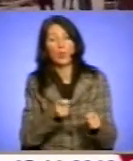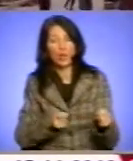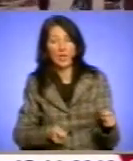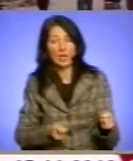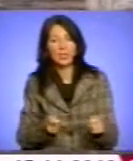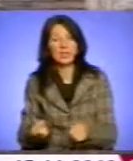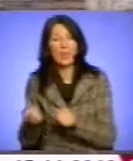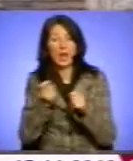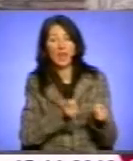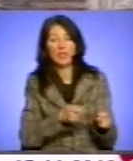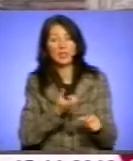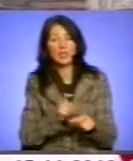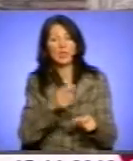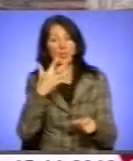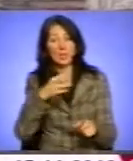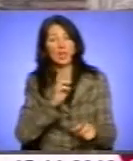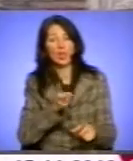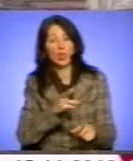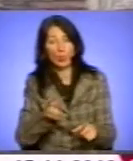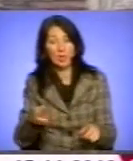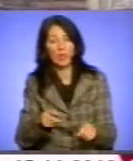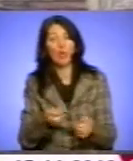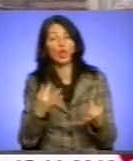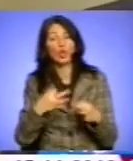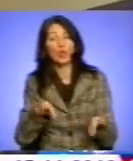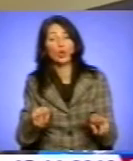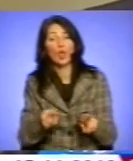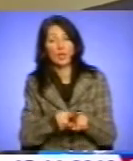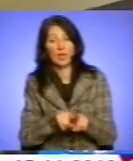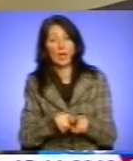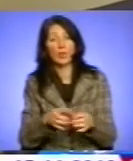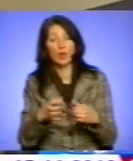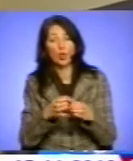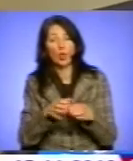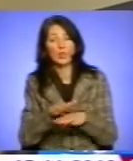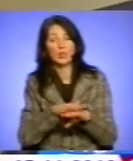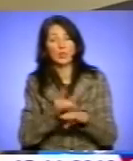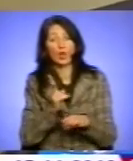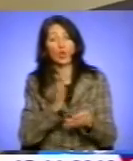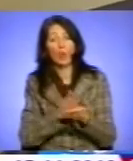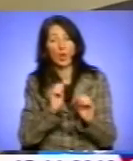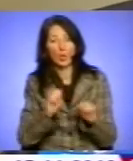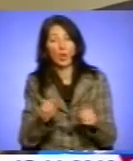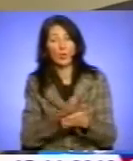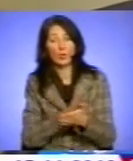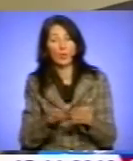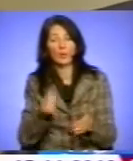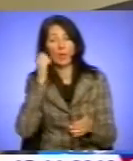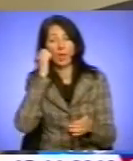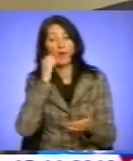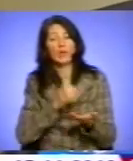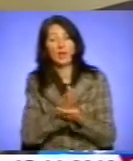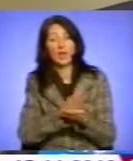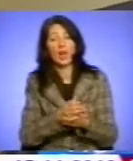більше 50 кілометрів, дозволено таким категоріям населення. Хто має право безкоштовного проїзду? Ветерани Великої